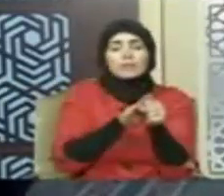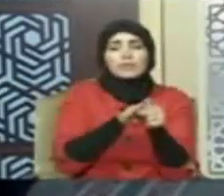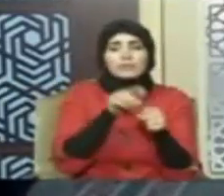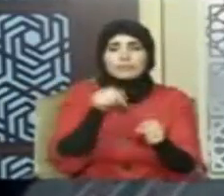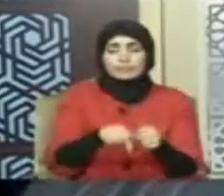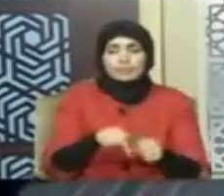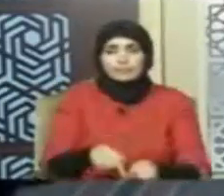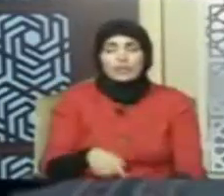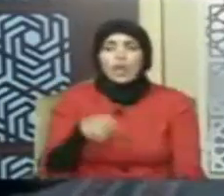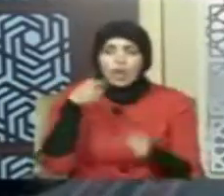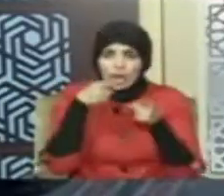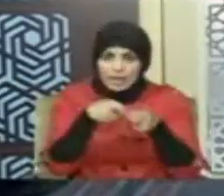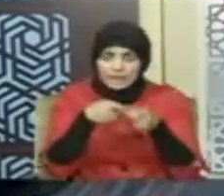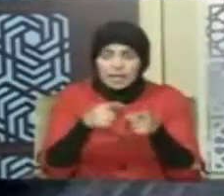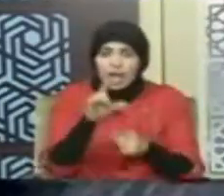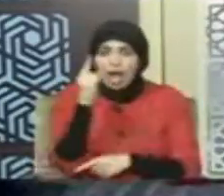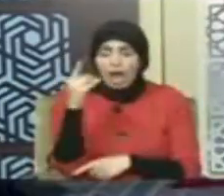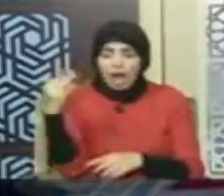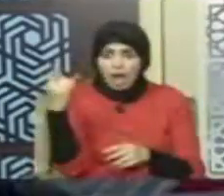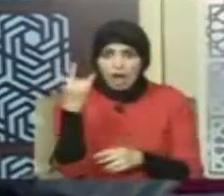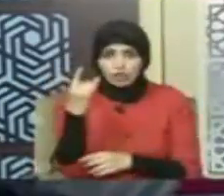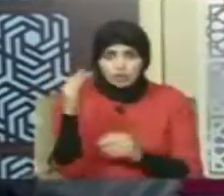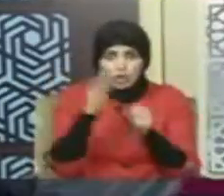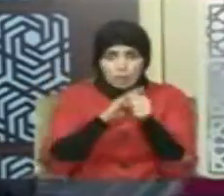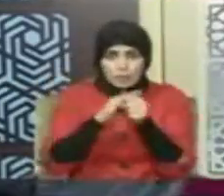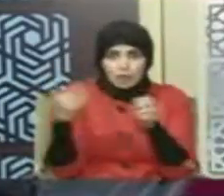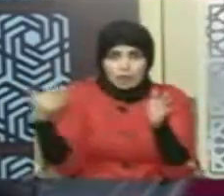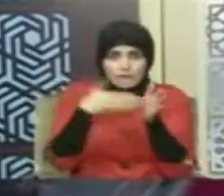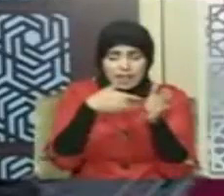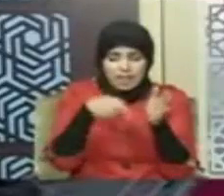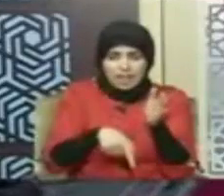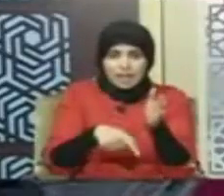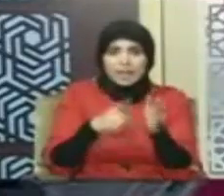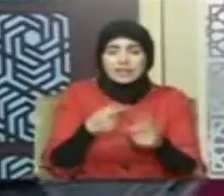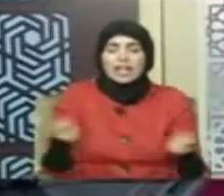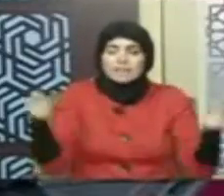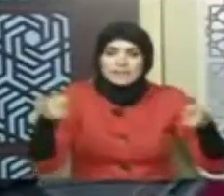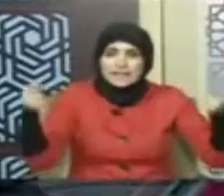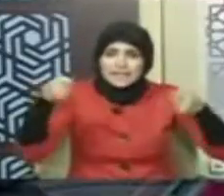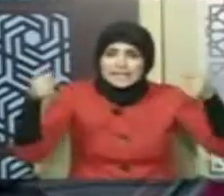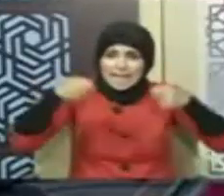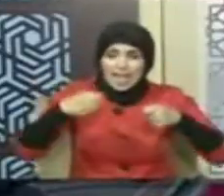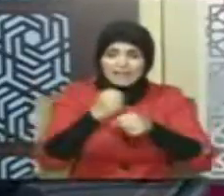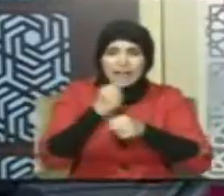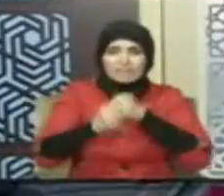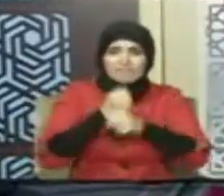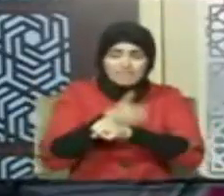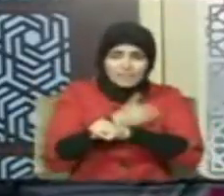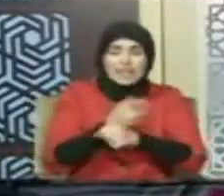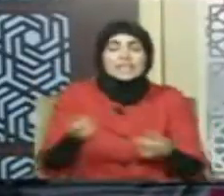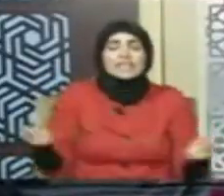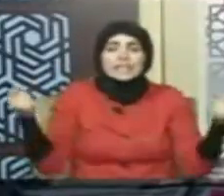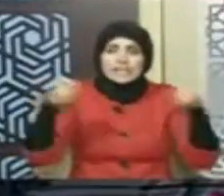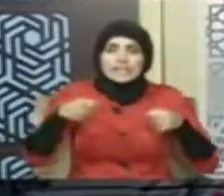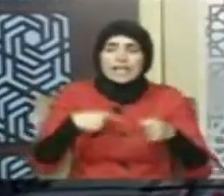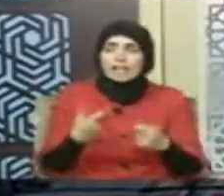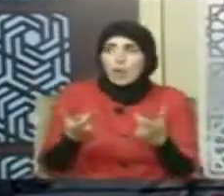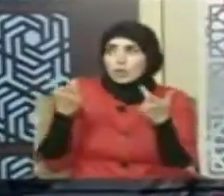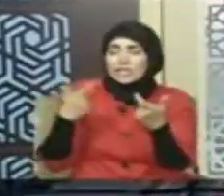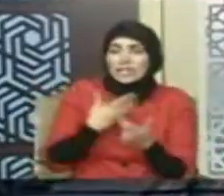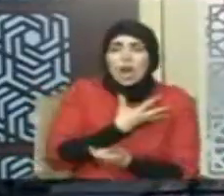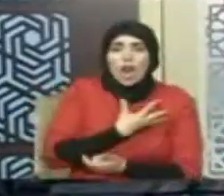رمضان. فهذه العشر علينا أن نضاعف فيها الجهد وأن نتعرض لرحمة